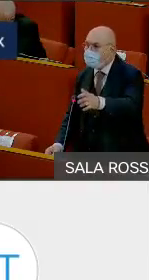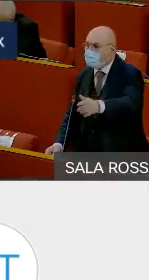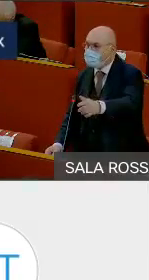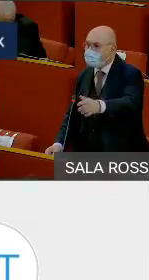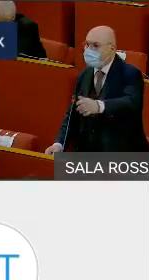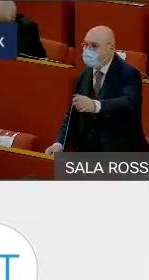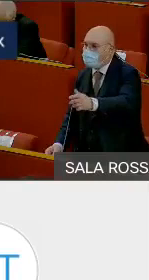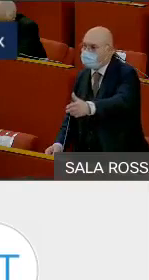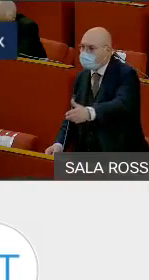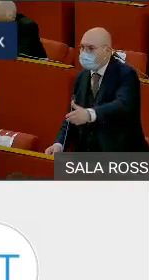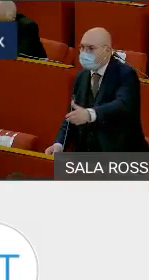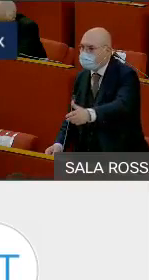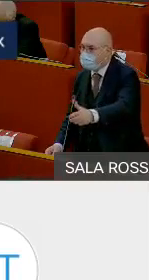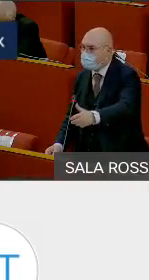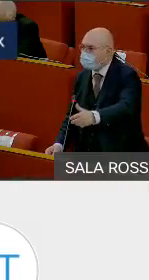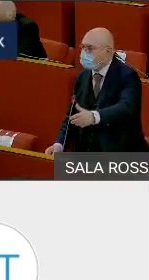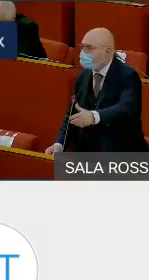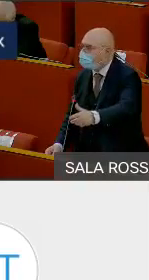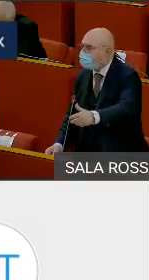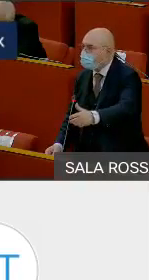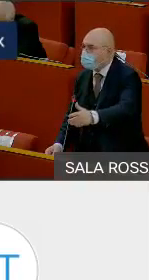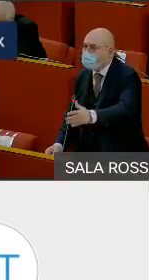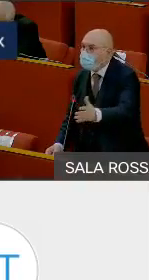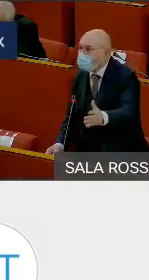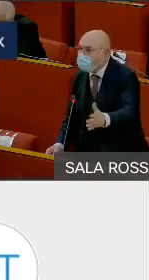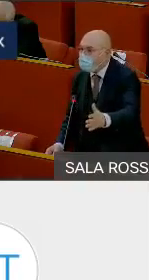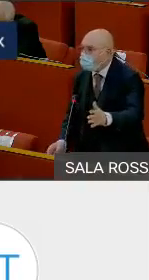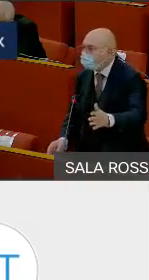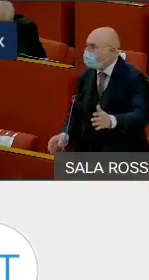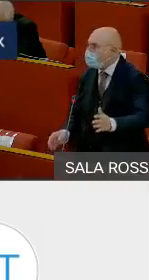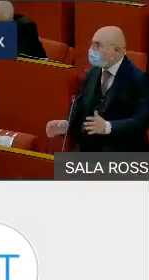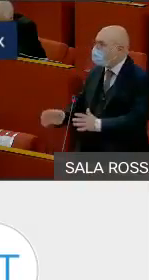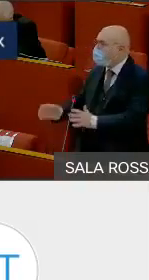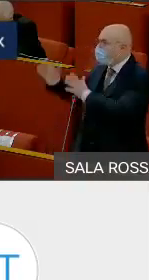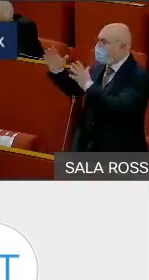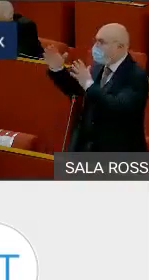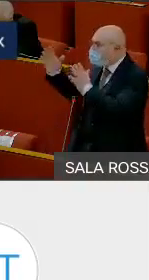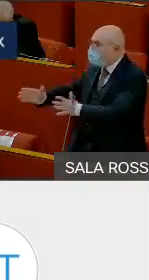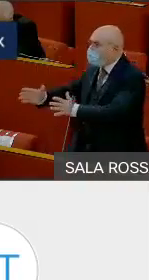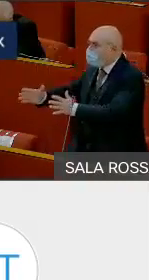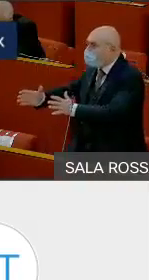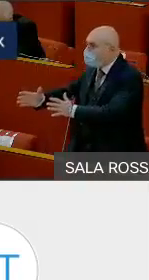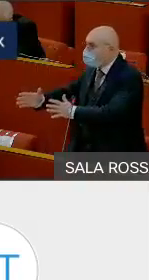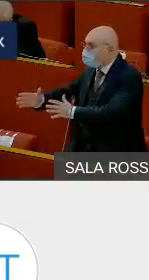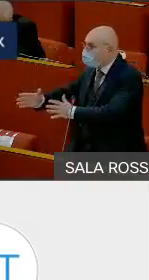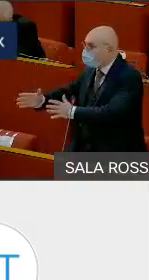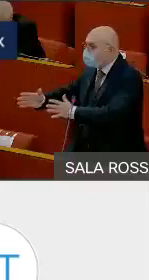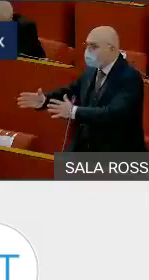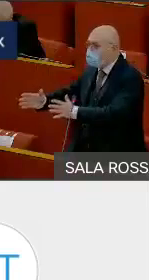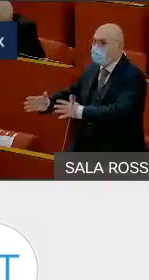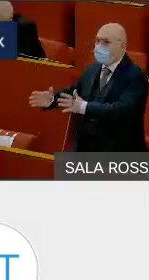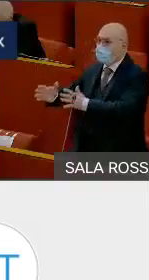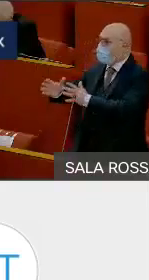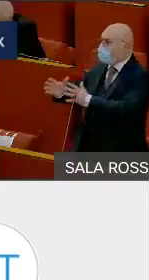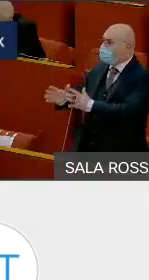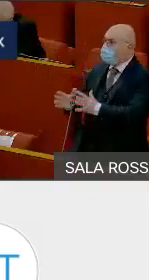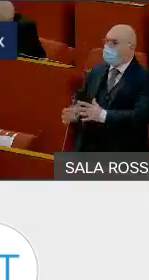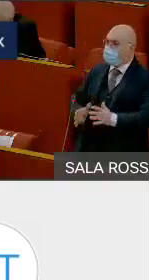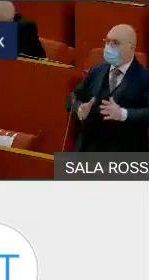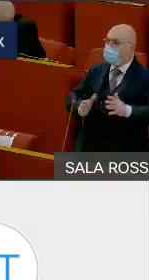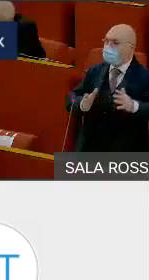che ha un territorio quando si fa una variante al piano regolatore perché in questo caso si passa da valore agricolo del terreno e